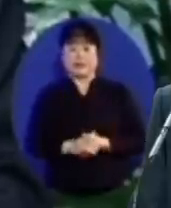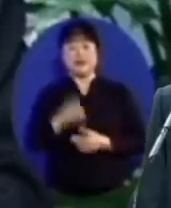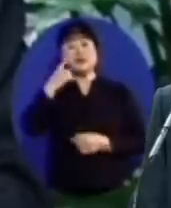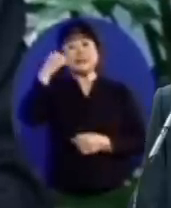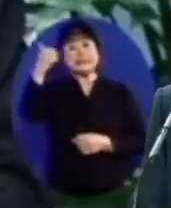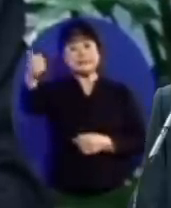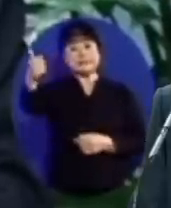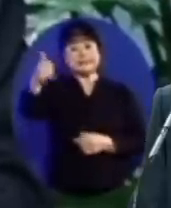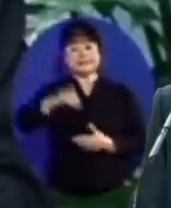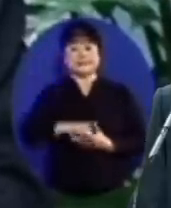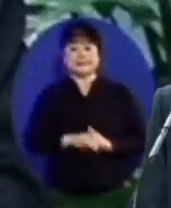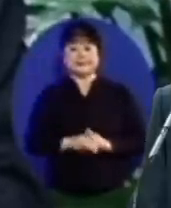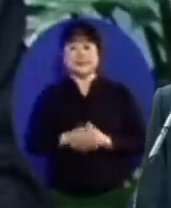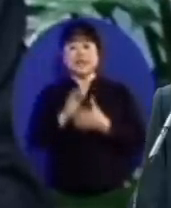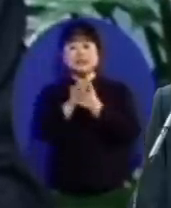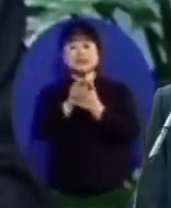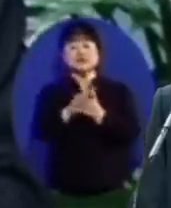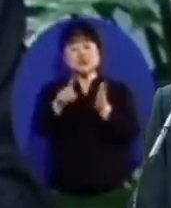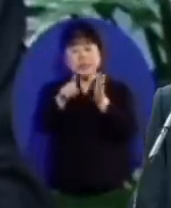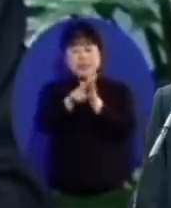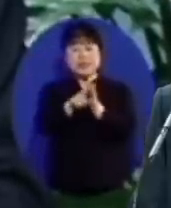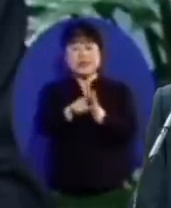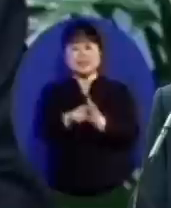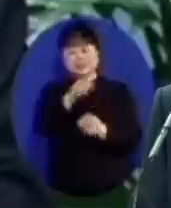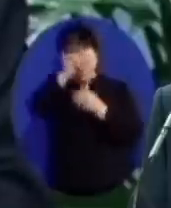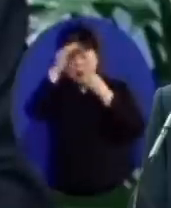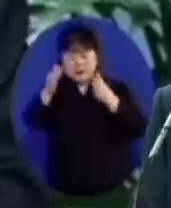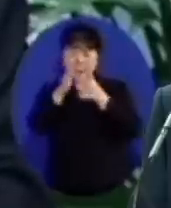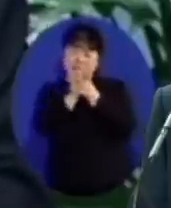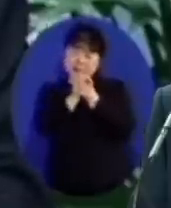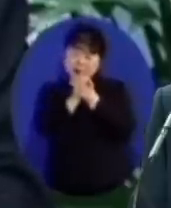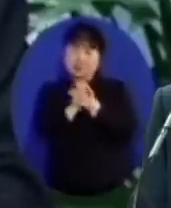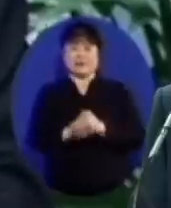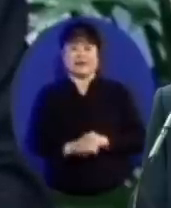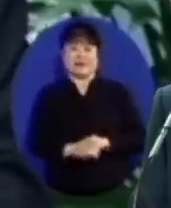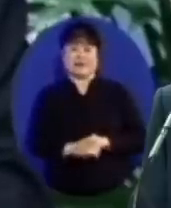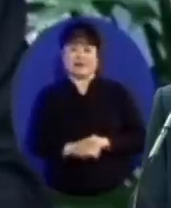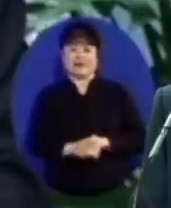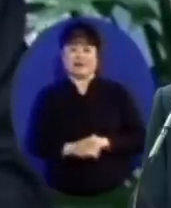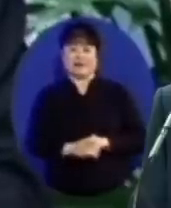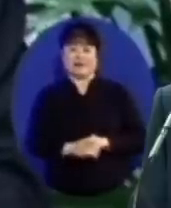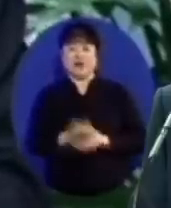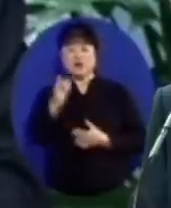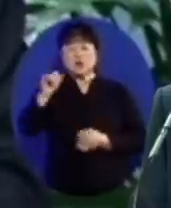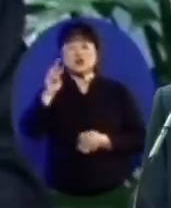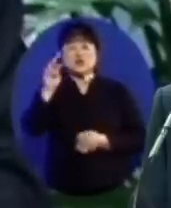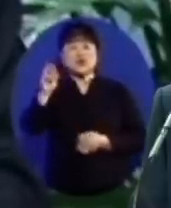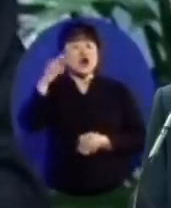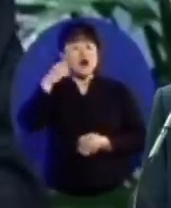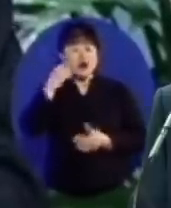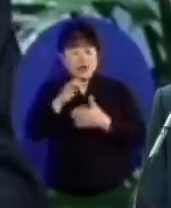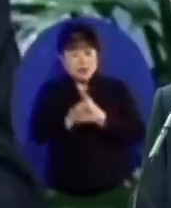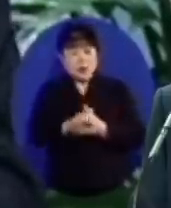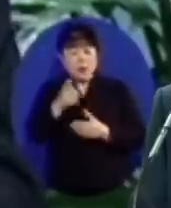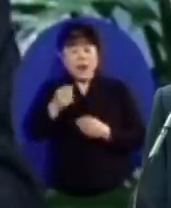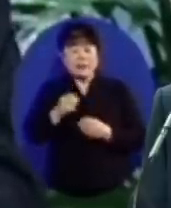목사님은 이 친구를 위해서 평생을 기도를 했습니다. 조지